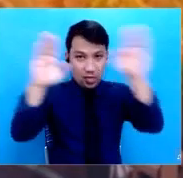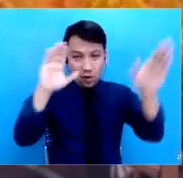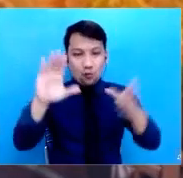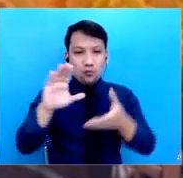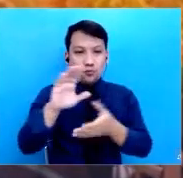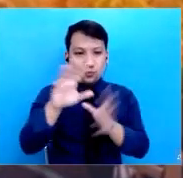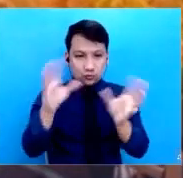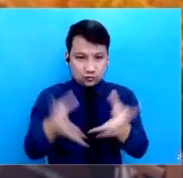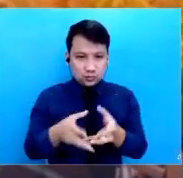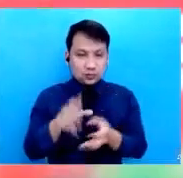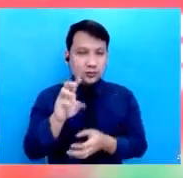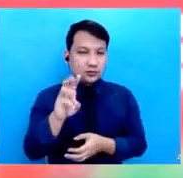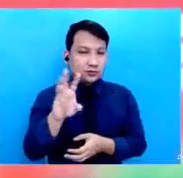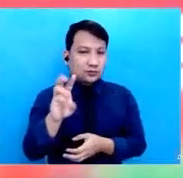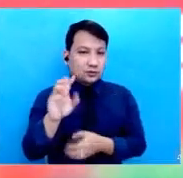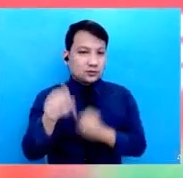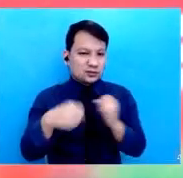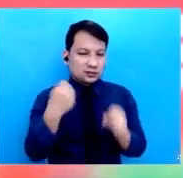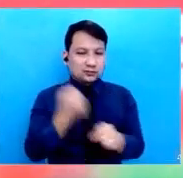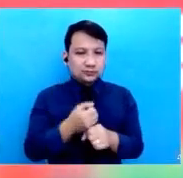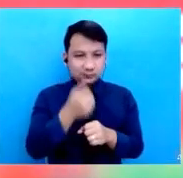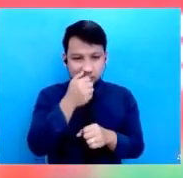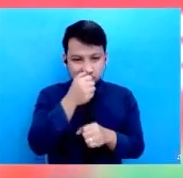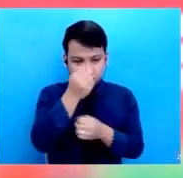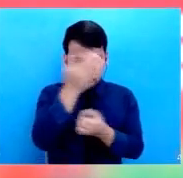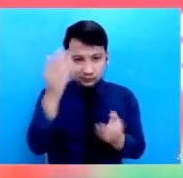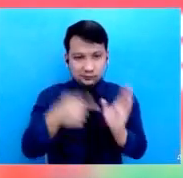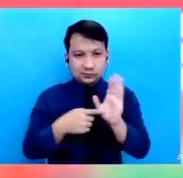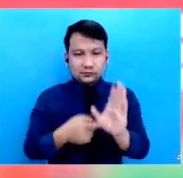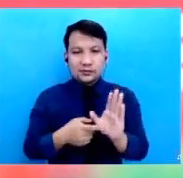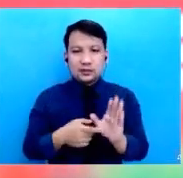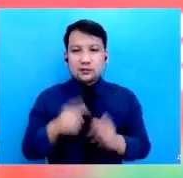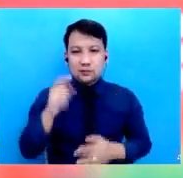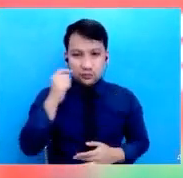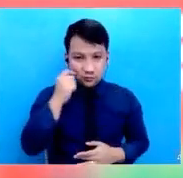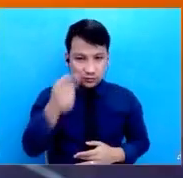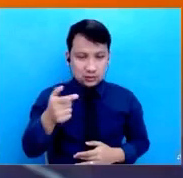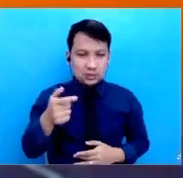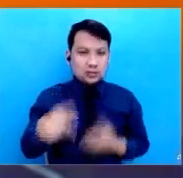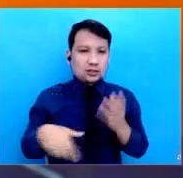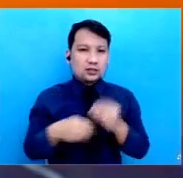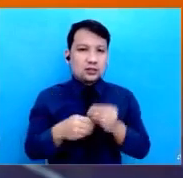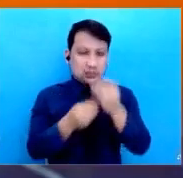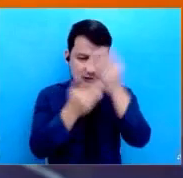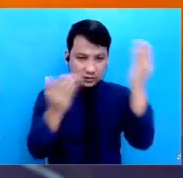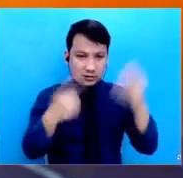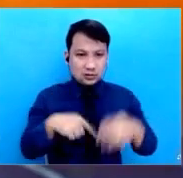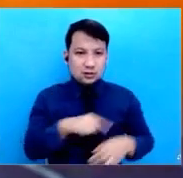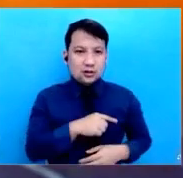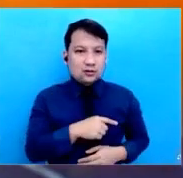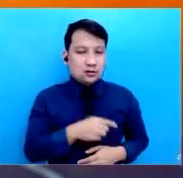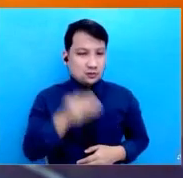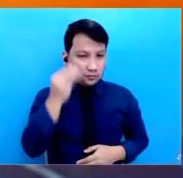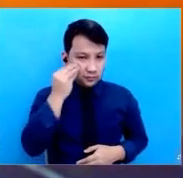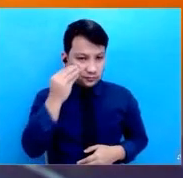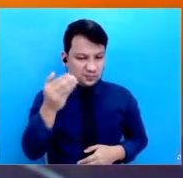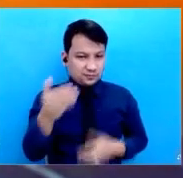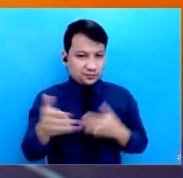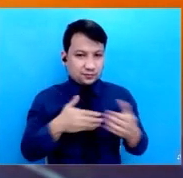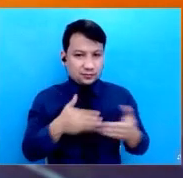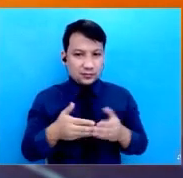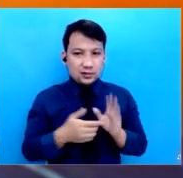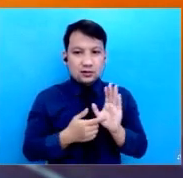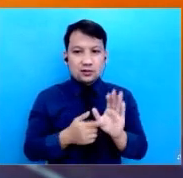loob ng 16 years. Nakakuha naman na suporta si Toni sa kanyang mga co-host. Sabi ni Mariel Rodriguez,